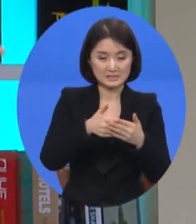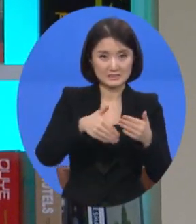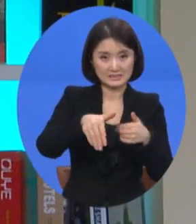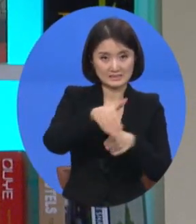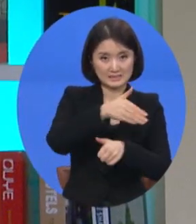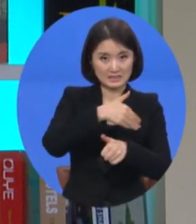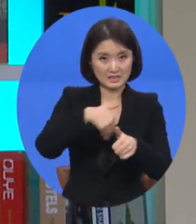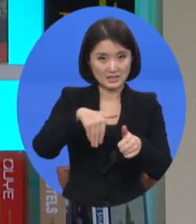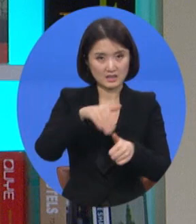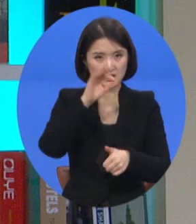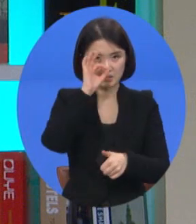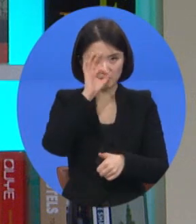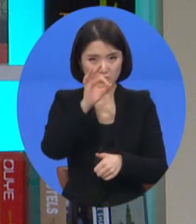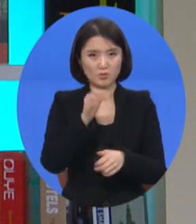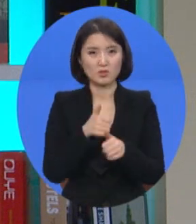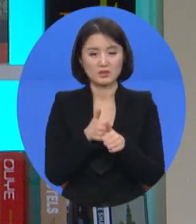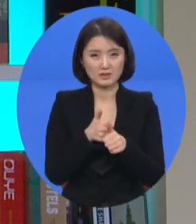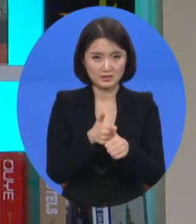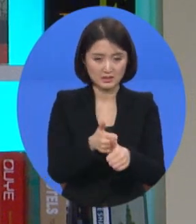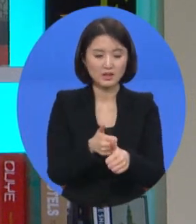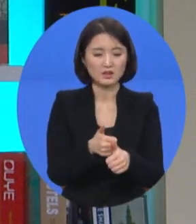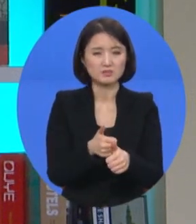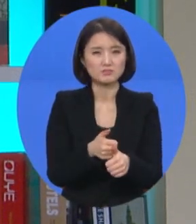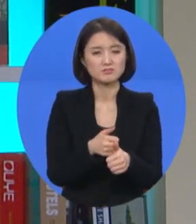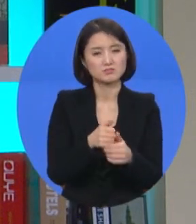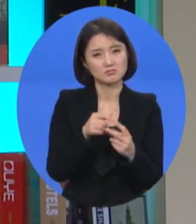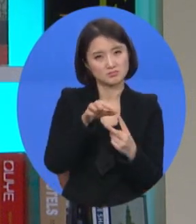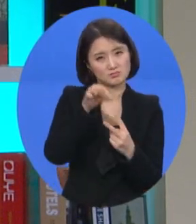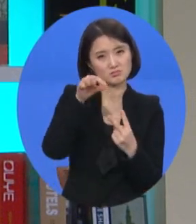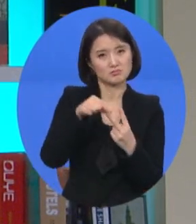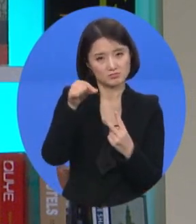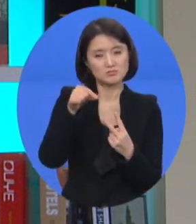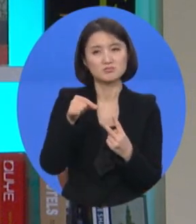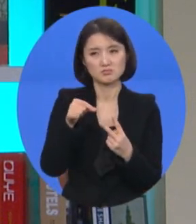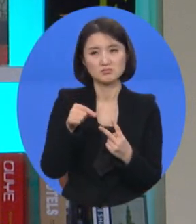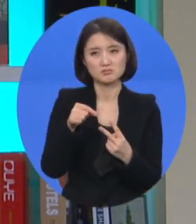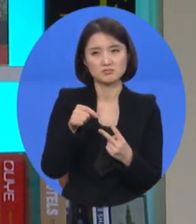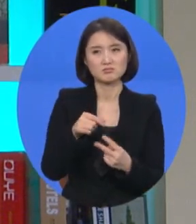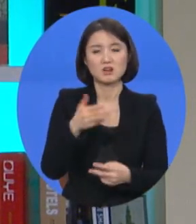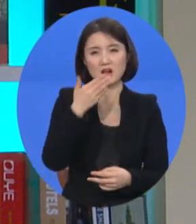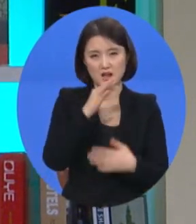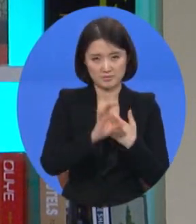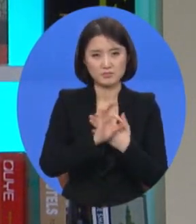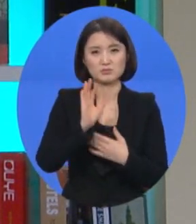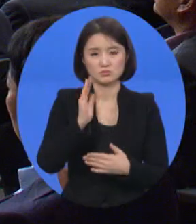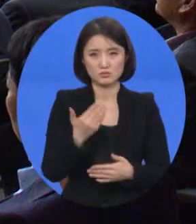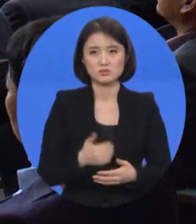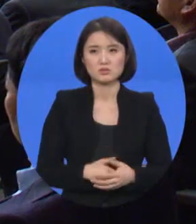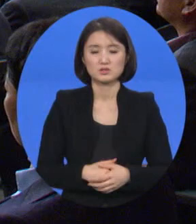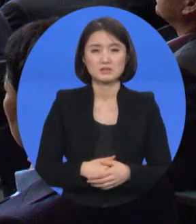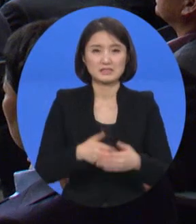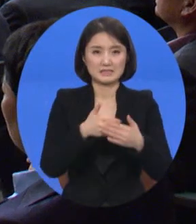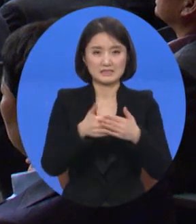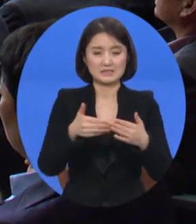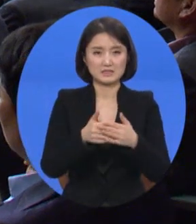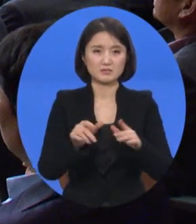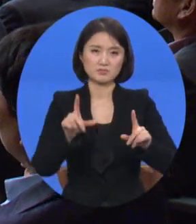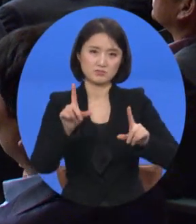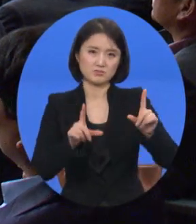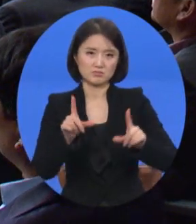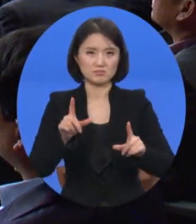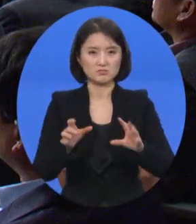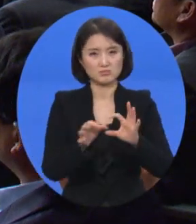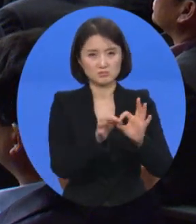그림 속에 나오는 정황이 어떤 스토리텔링을 하려면 그 정황이 어떻게 에 어떤 의미를 우리가